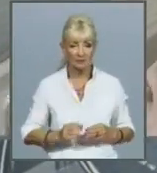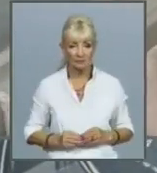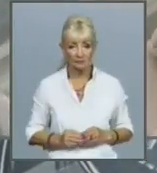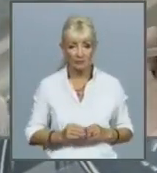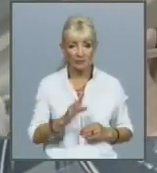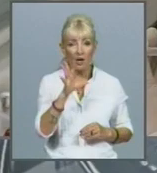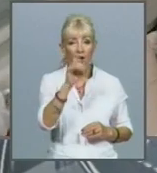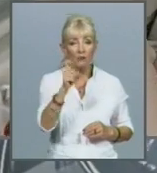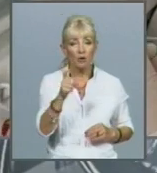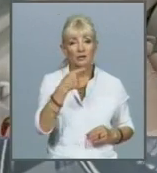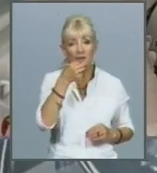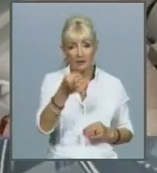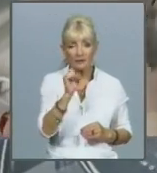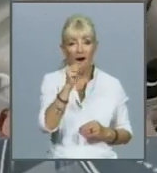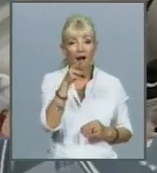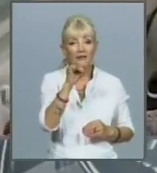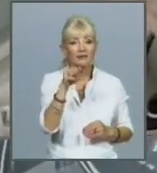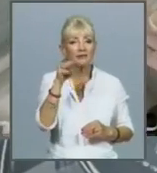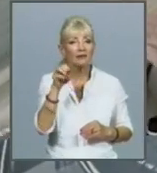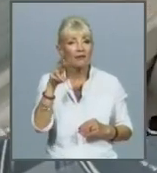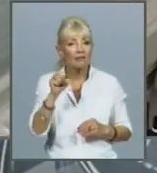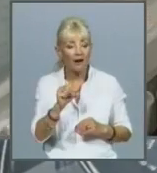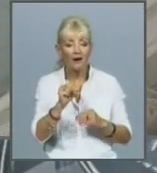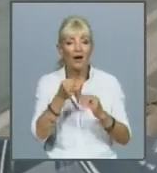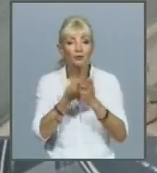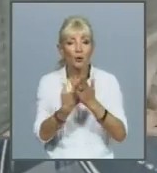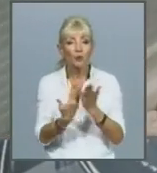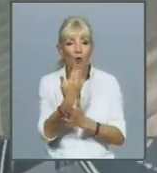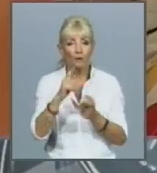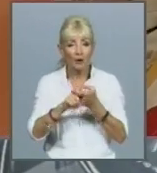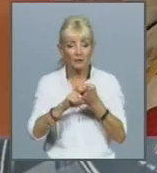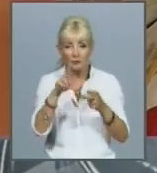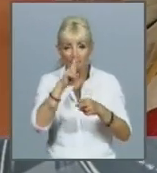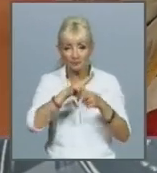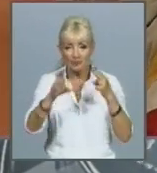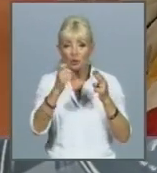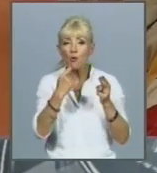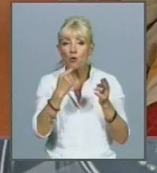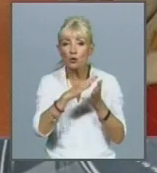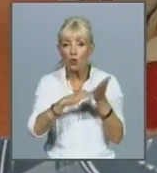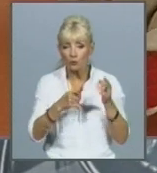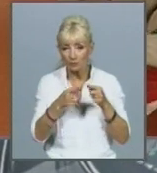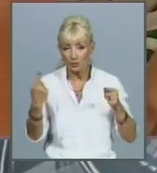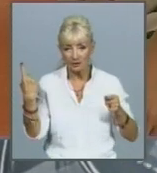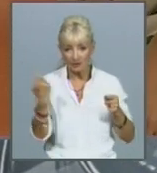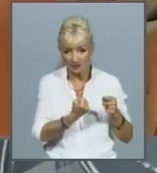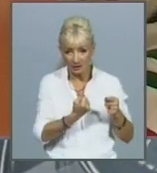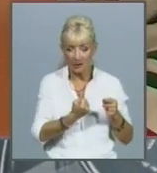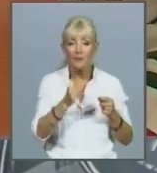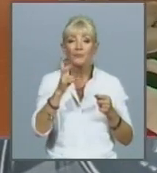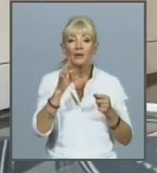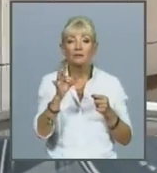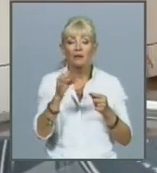ВОЗ зазначають, що антитіла до нового вірусу зникають з крові протягом декількох тижнів. Але це не є доказом того, що у людини